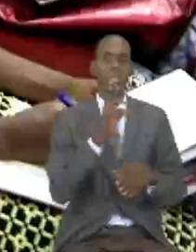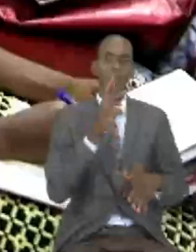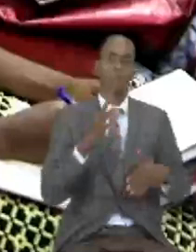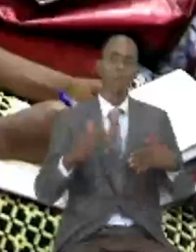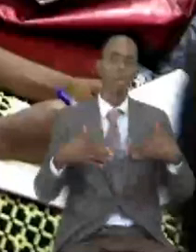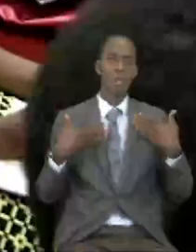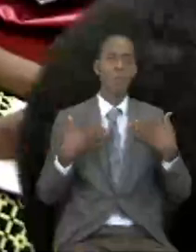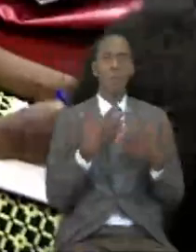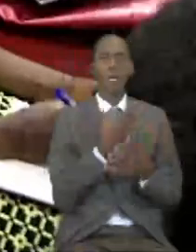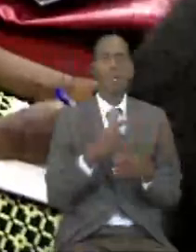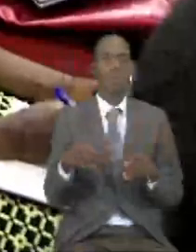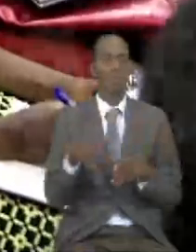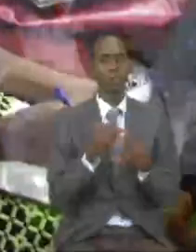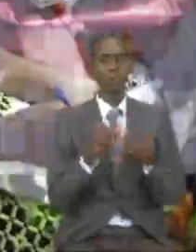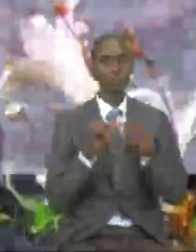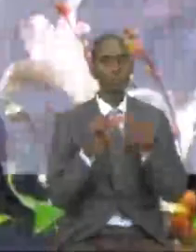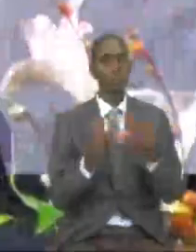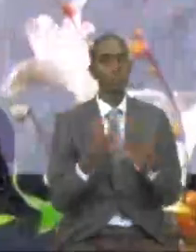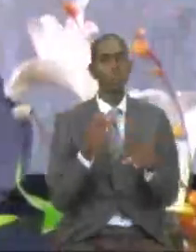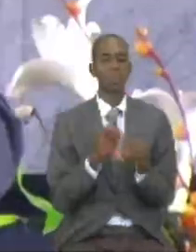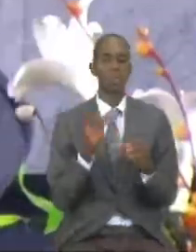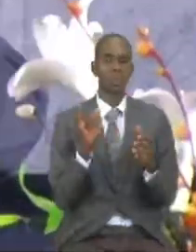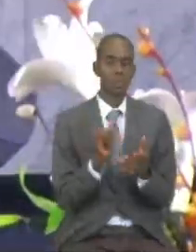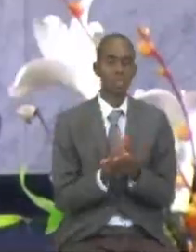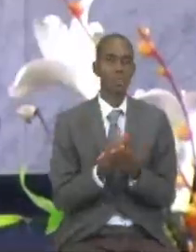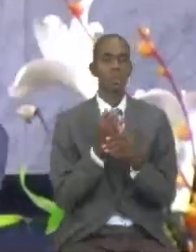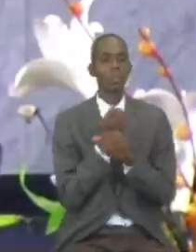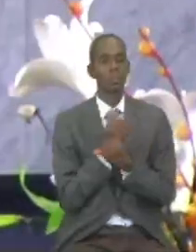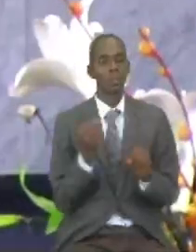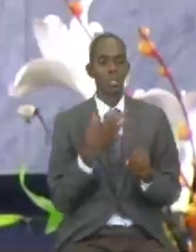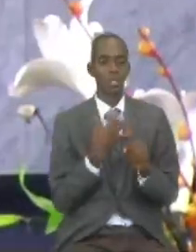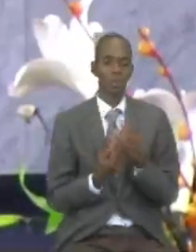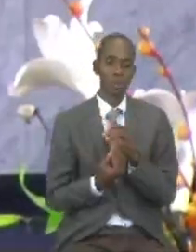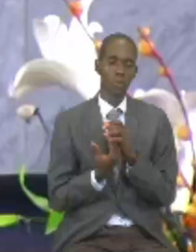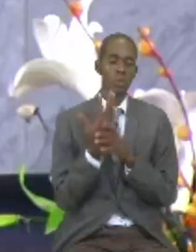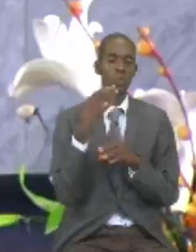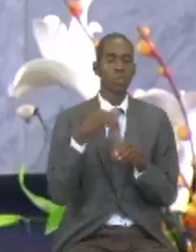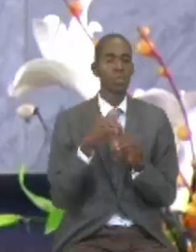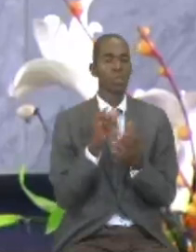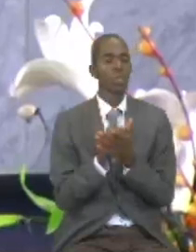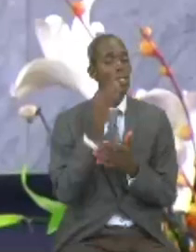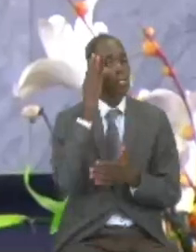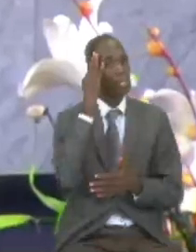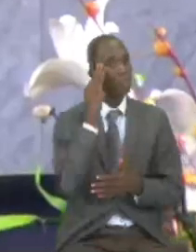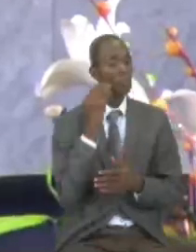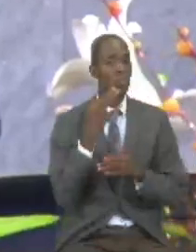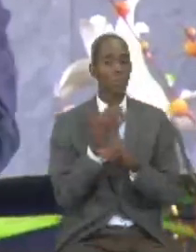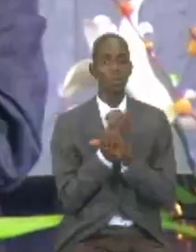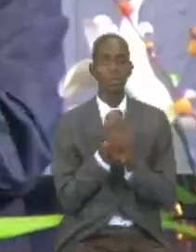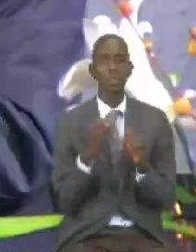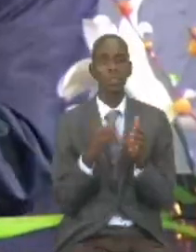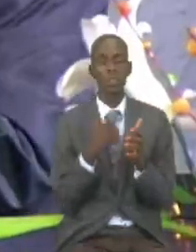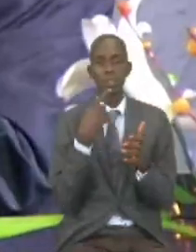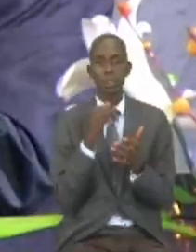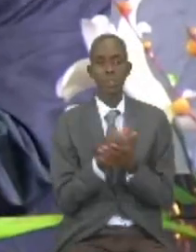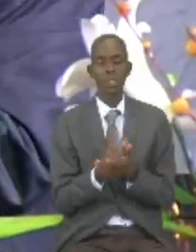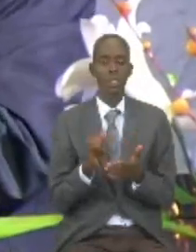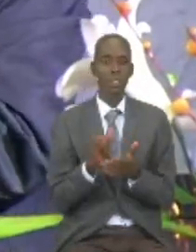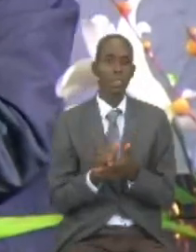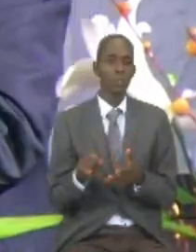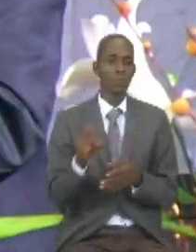se réjouissaient. Et ils ont. Et comme ils demeuraient dans l'expérience du salut et croissaient dans